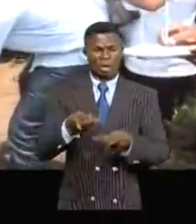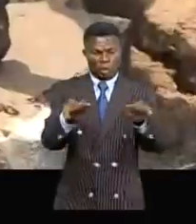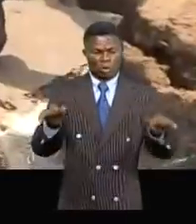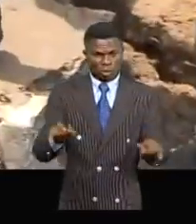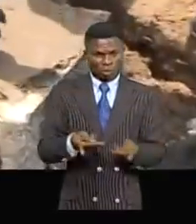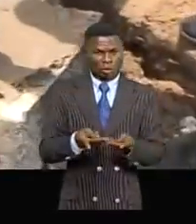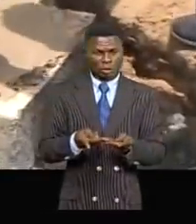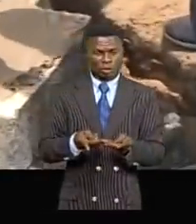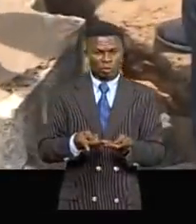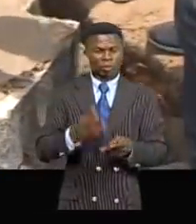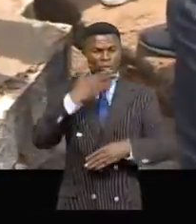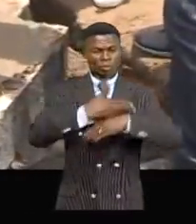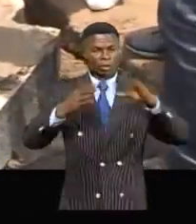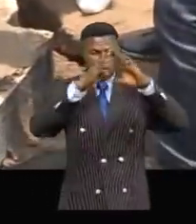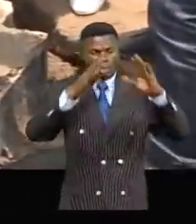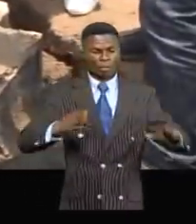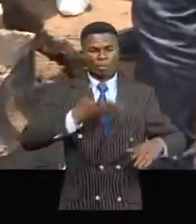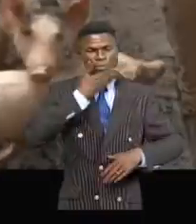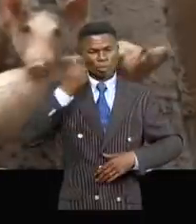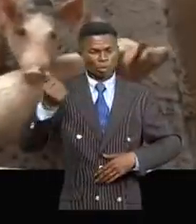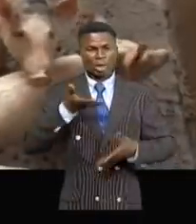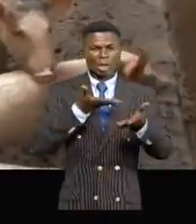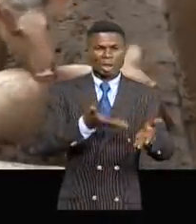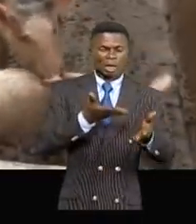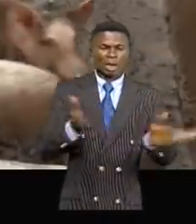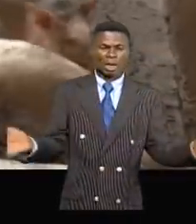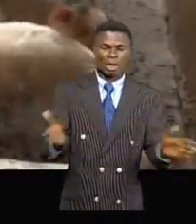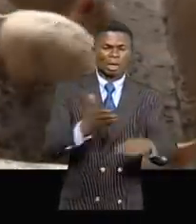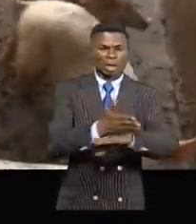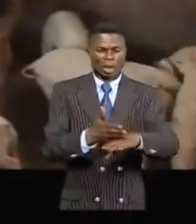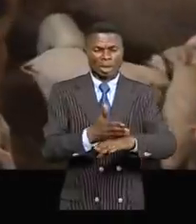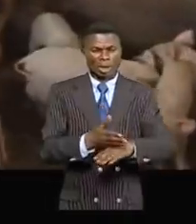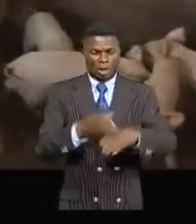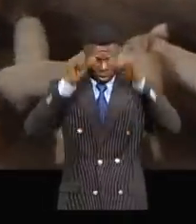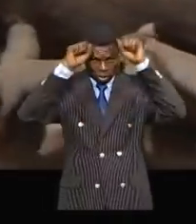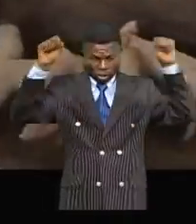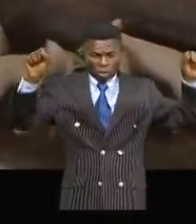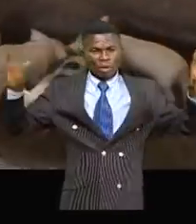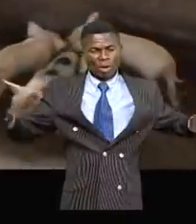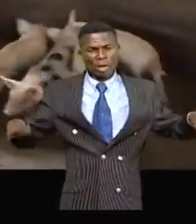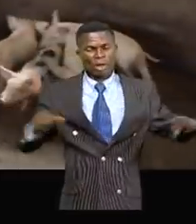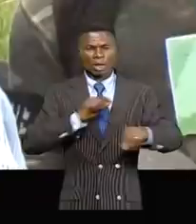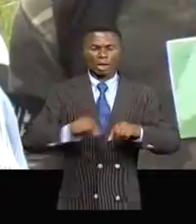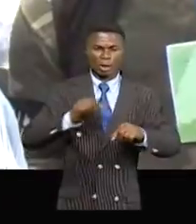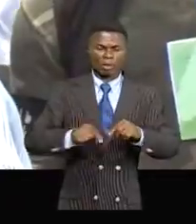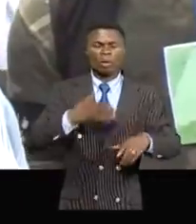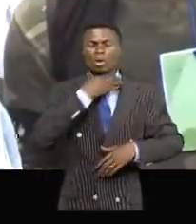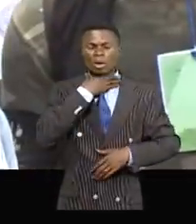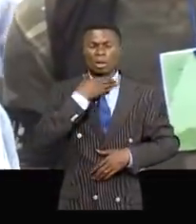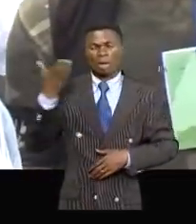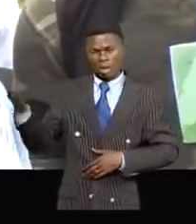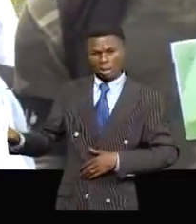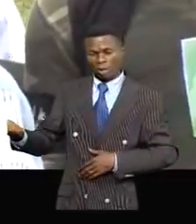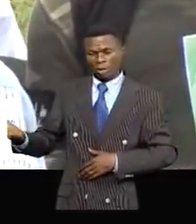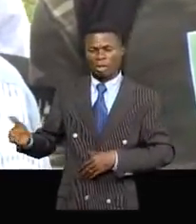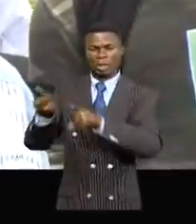il sera érigé des bâtiments modernes pour faciliter l'élevage de bovins, des porcs, des volailles et des chèvres. D'un côté et